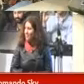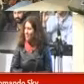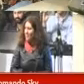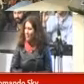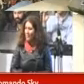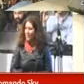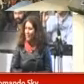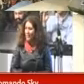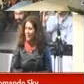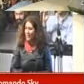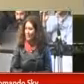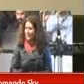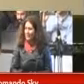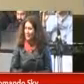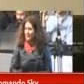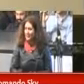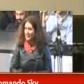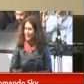Poi